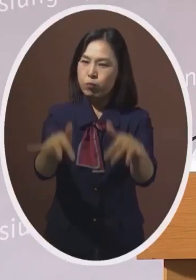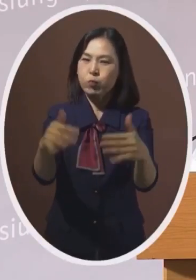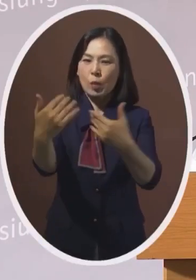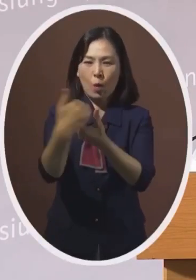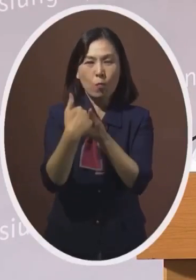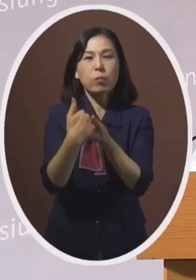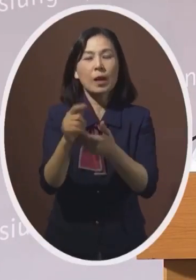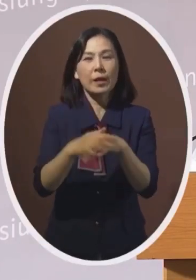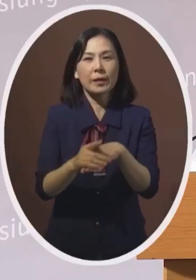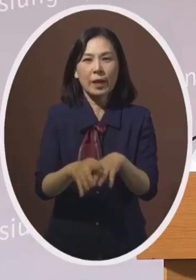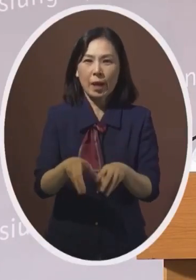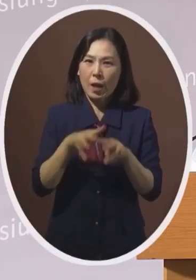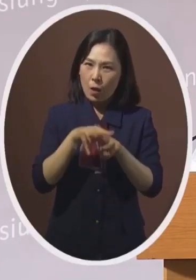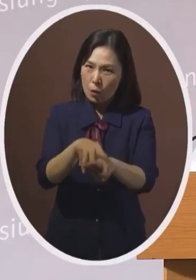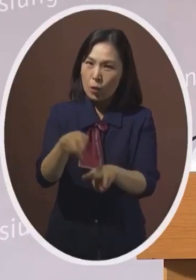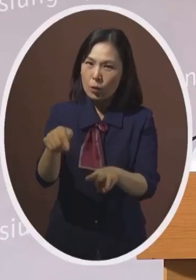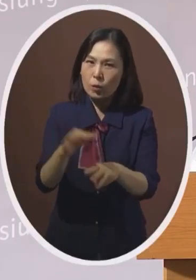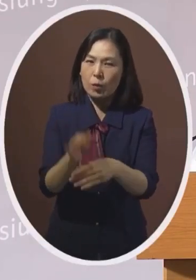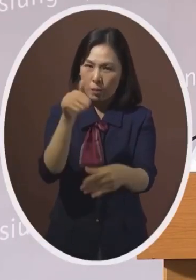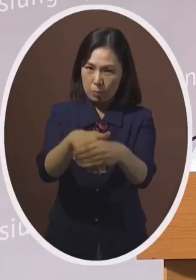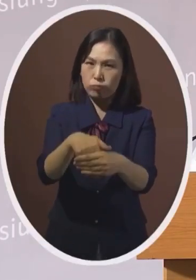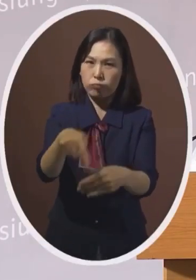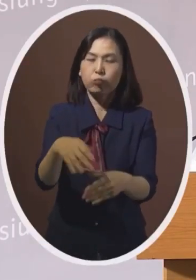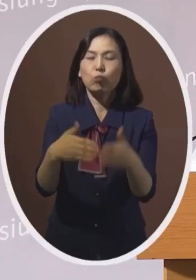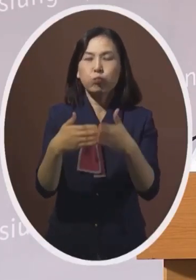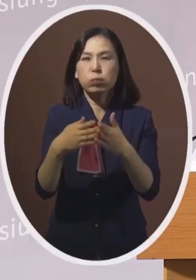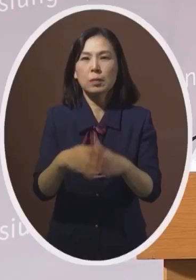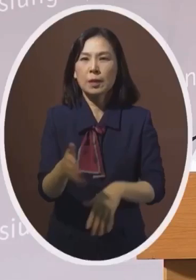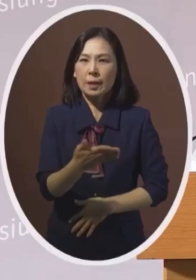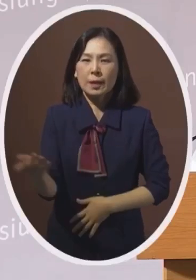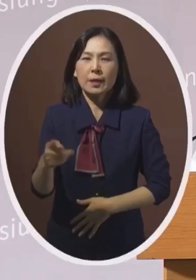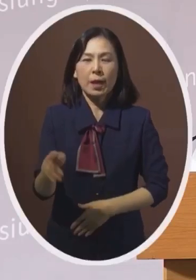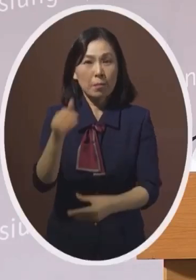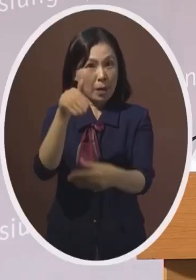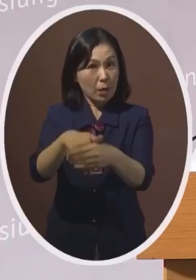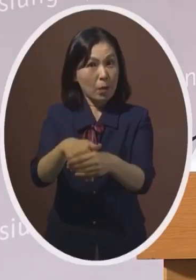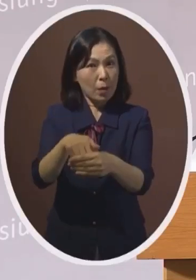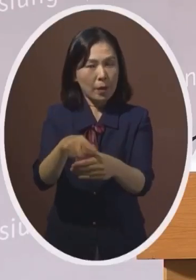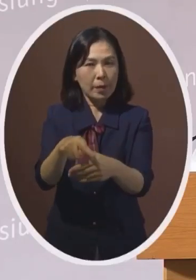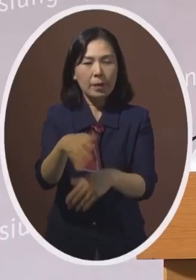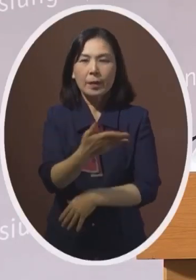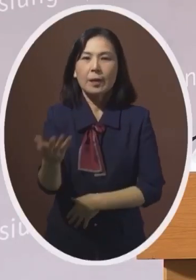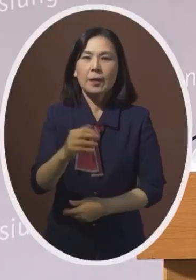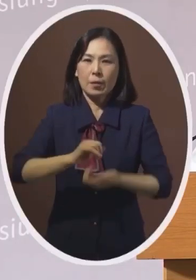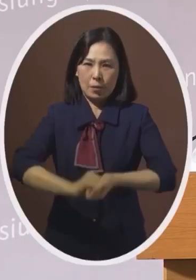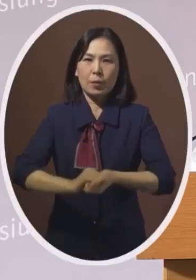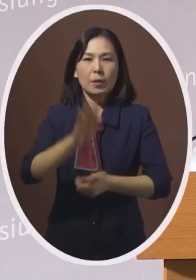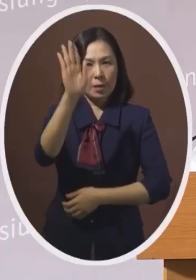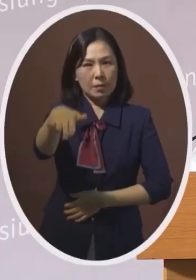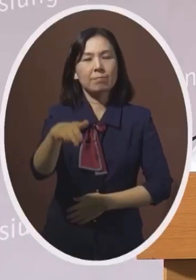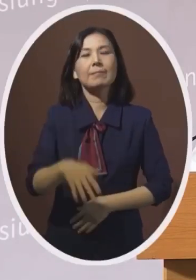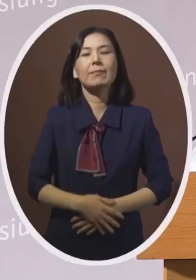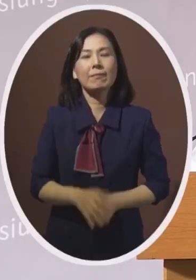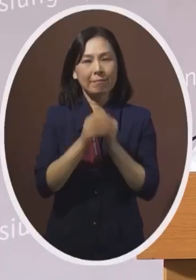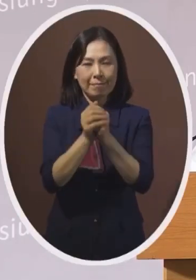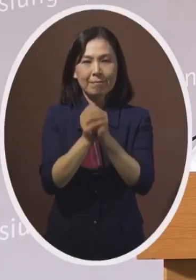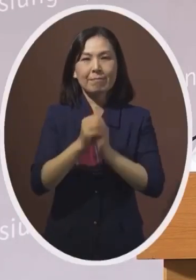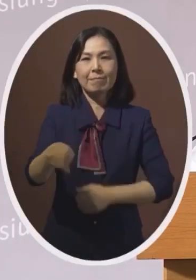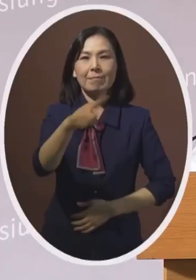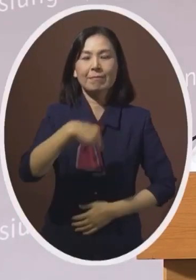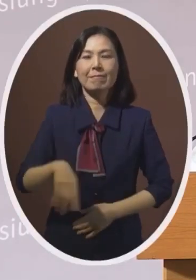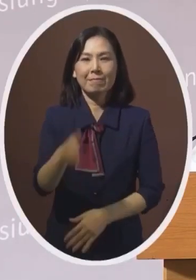出门投下神圣的一票。让我们用选票来决定我们的未来，拜托大